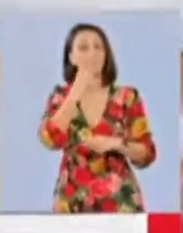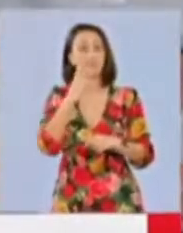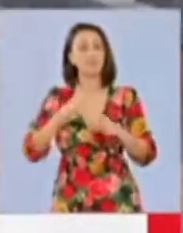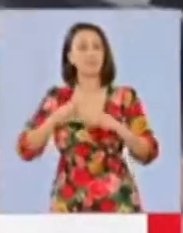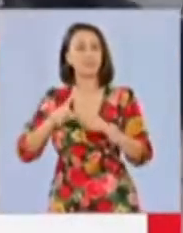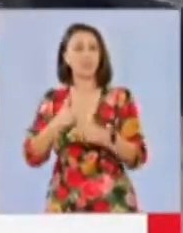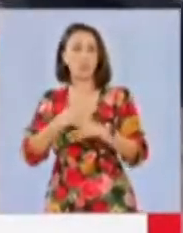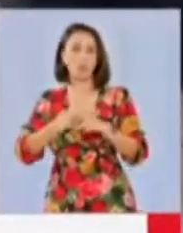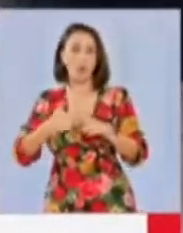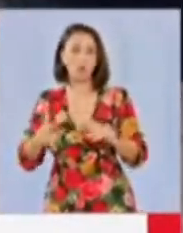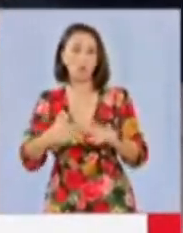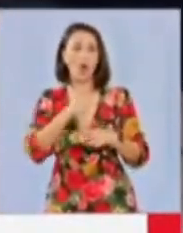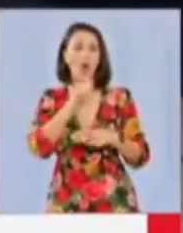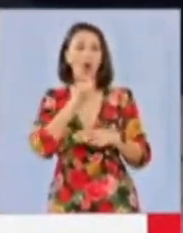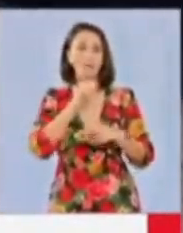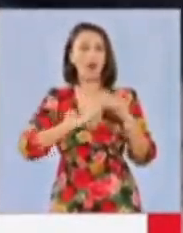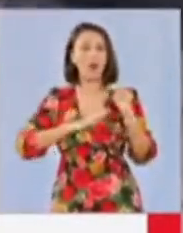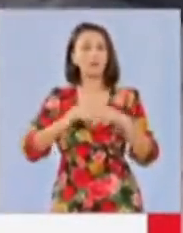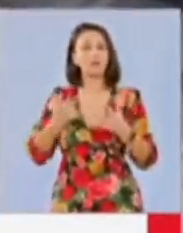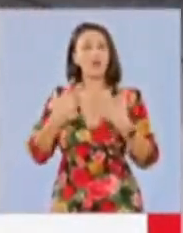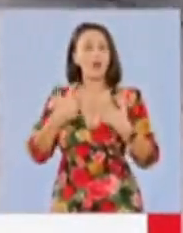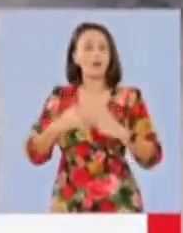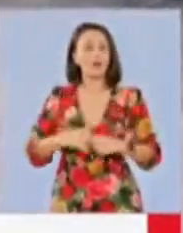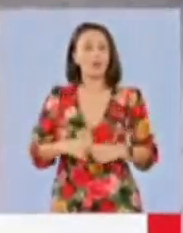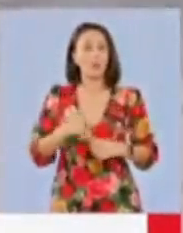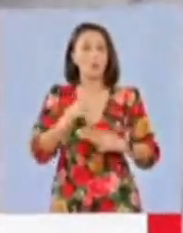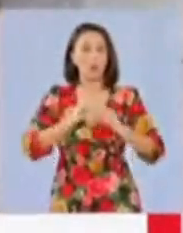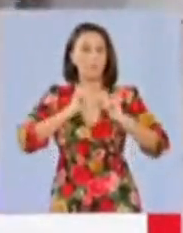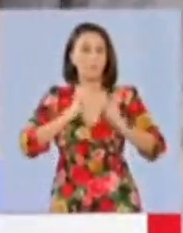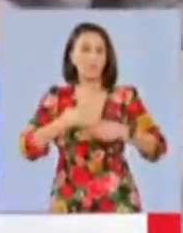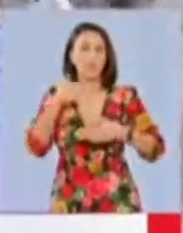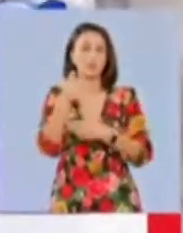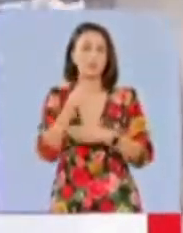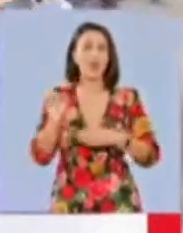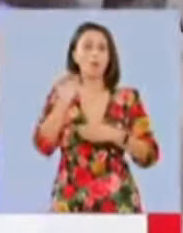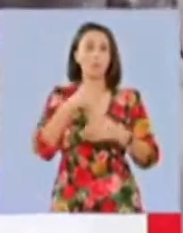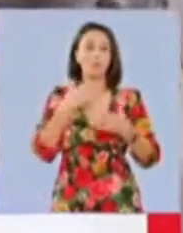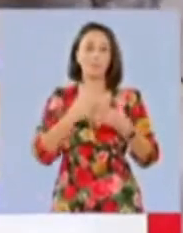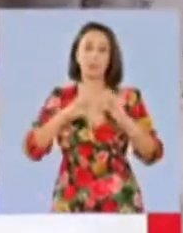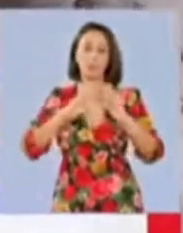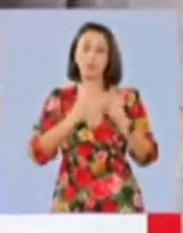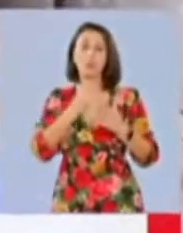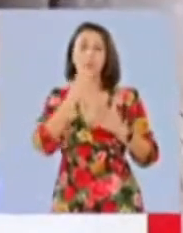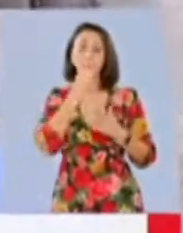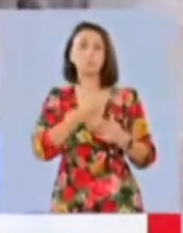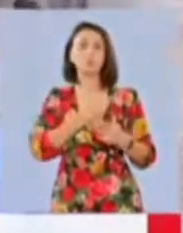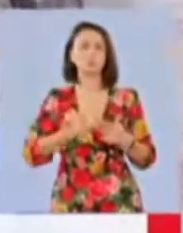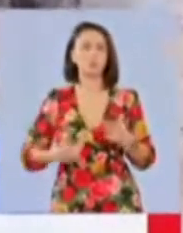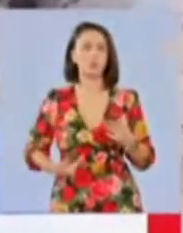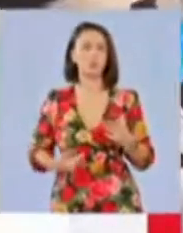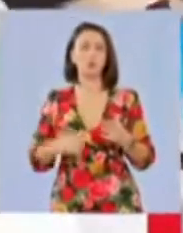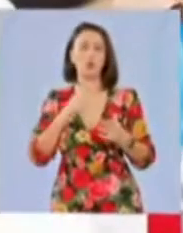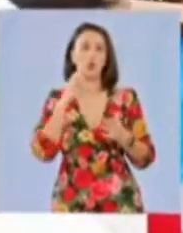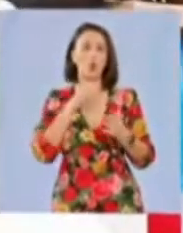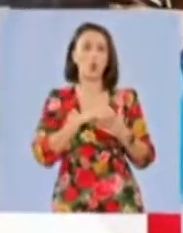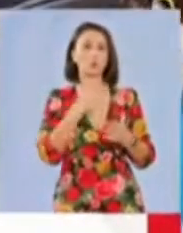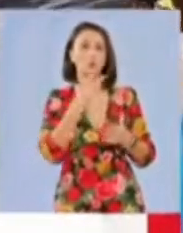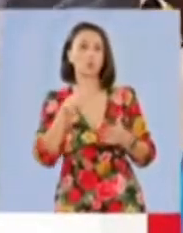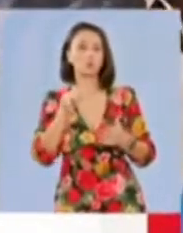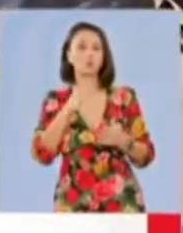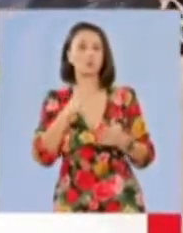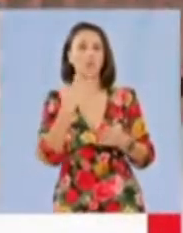natura apa și calitatea aerului un raport al agenției europene pentru mediu arată că Bucureștiul se situează pe locul